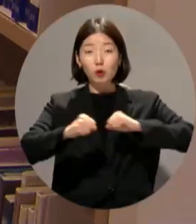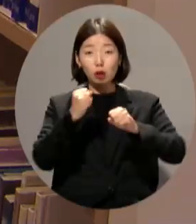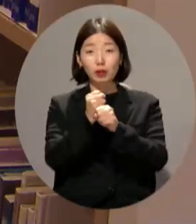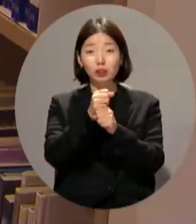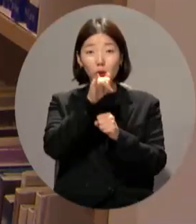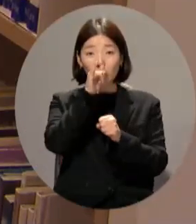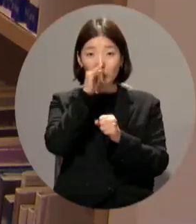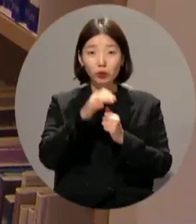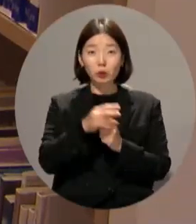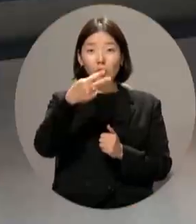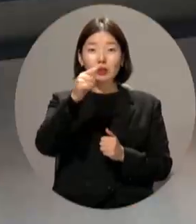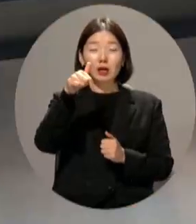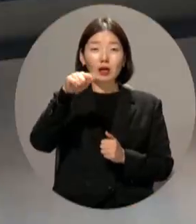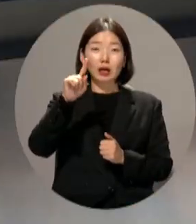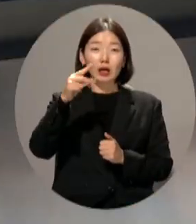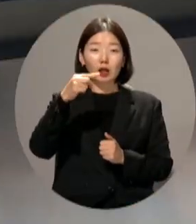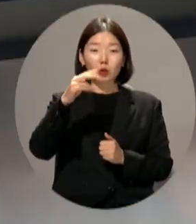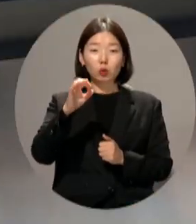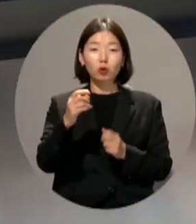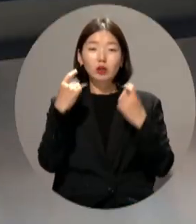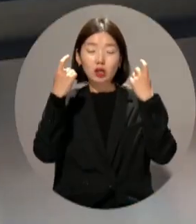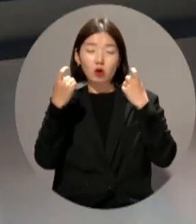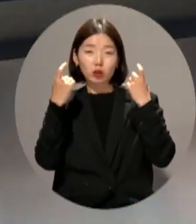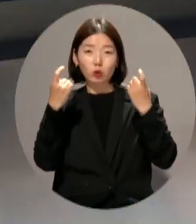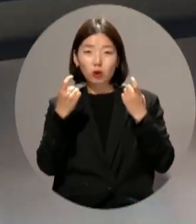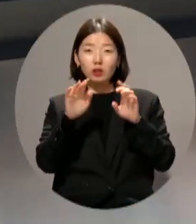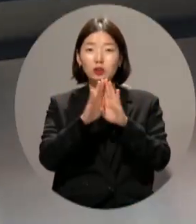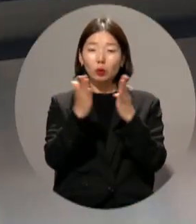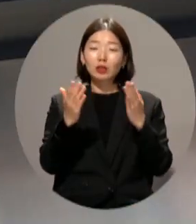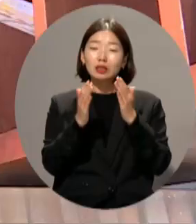재개관했고 다가동에는 여행자 도서관도 문을 열어